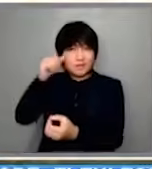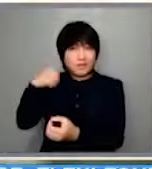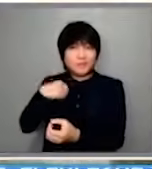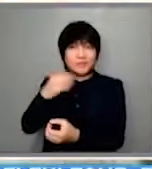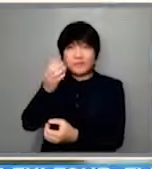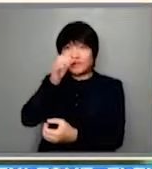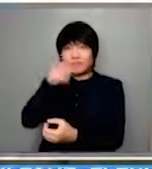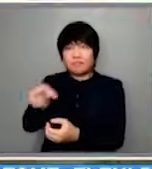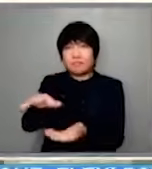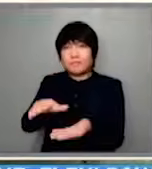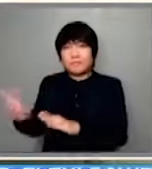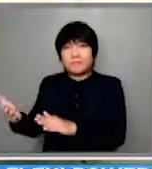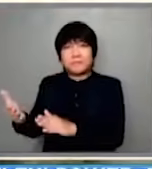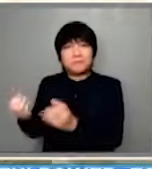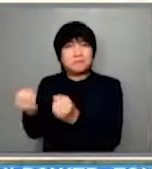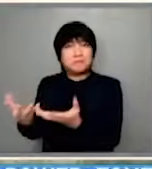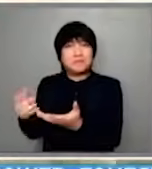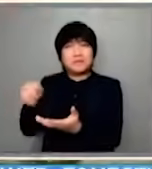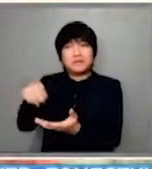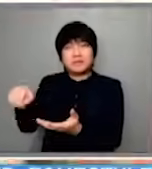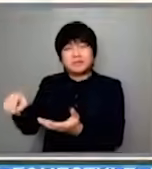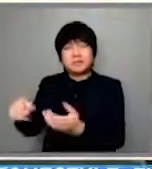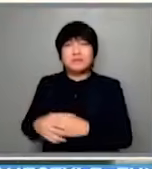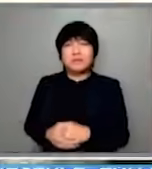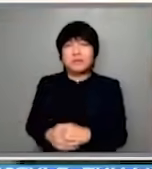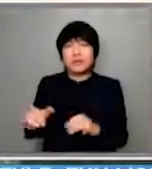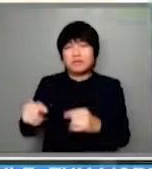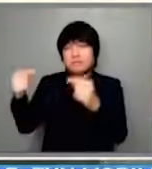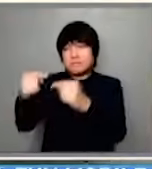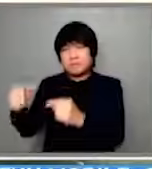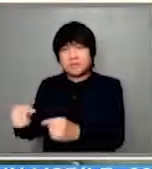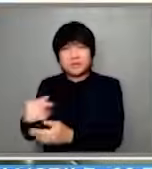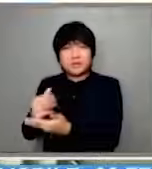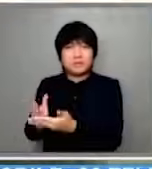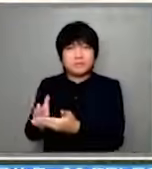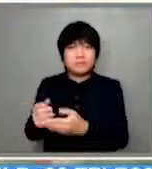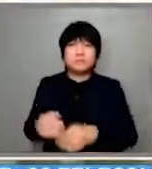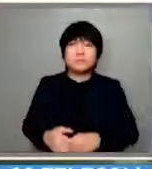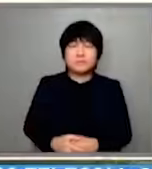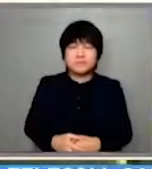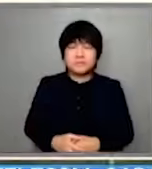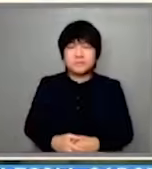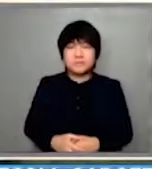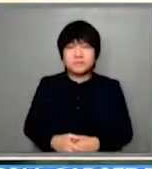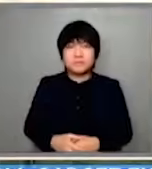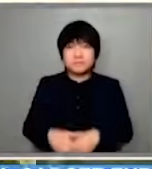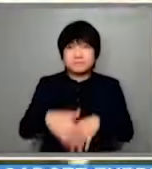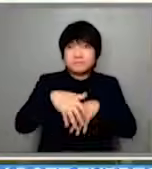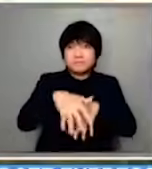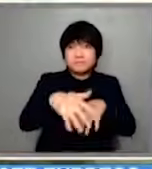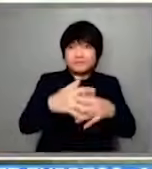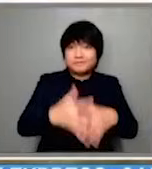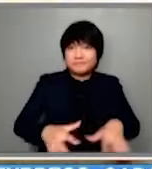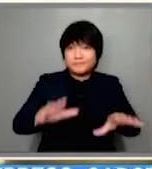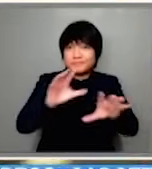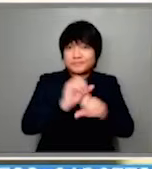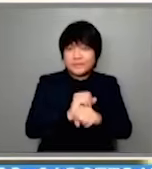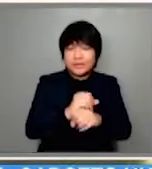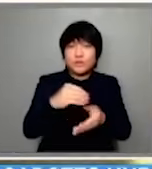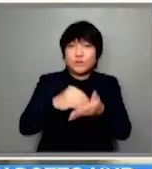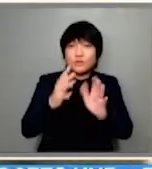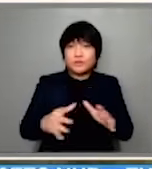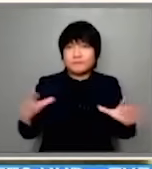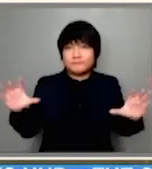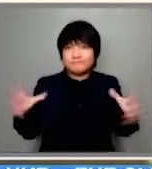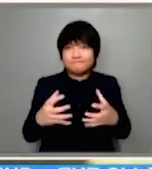ng ilan at nagdulot naman ng injuries sa iba pa. Pagkatapos itong parada ay nagtipon-tipon ng mga mag-aaral ng Toro Hills Elementary